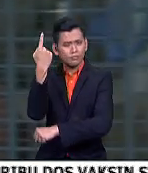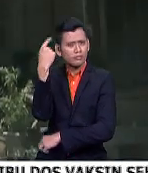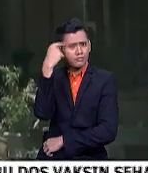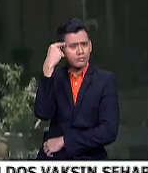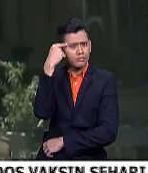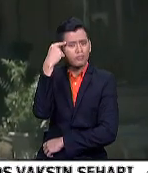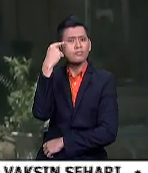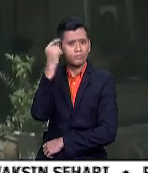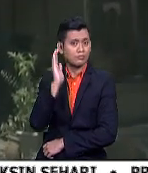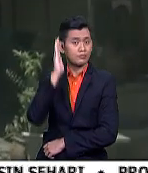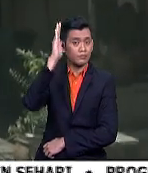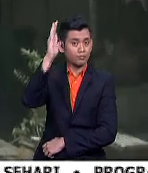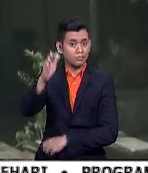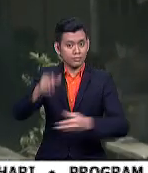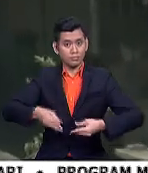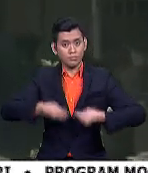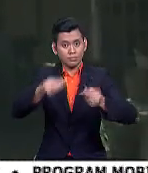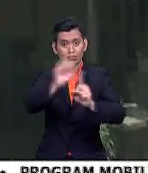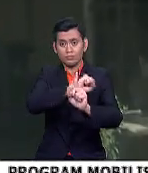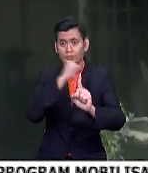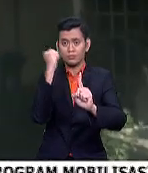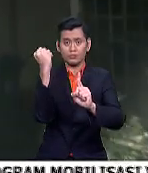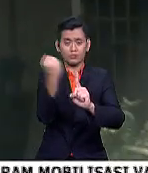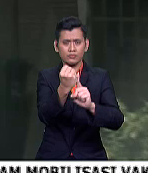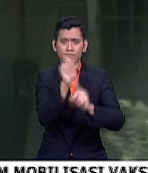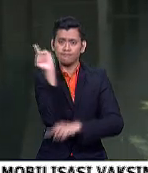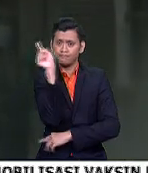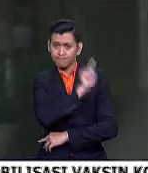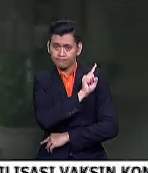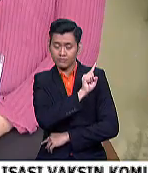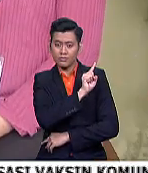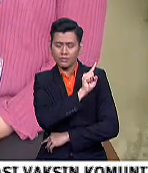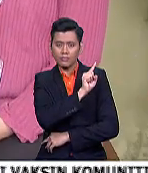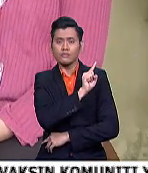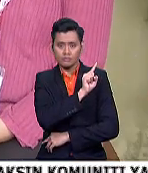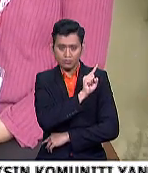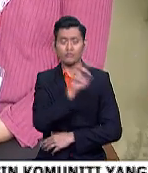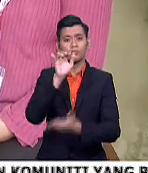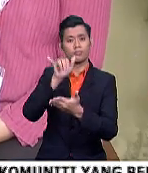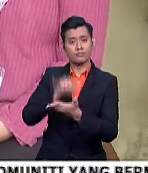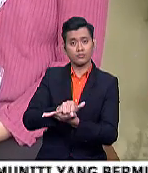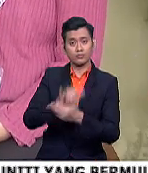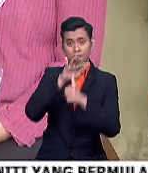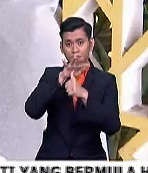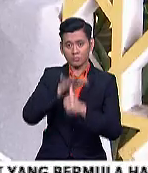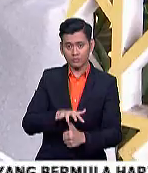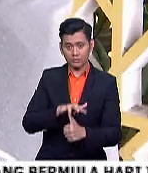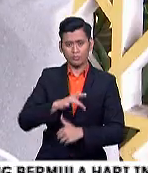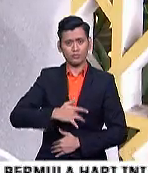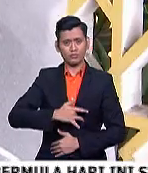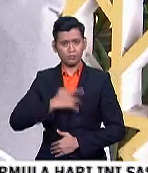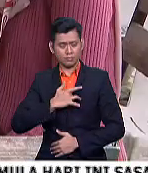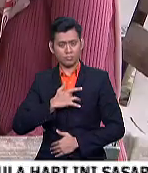sendiri akan mencetuskan suasana yang lebih parah. Itu tekanan yang dirasai Kak Chak, Kak